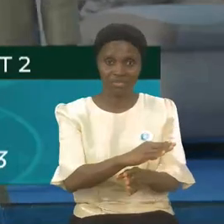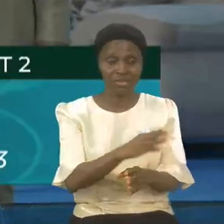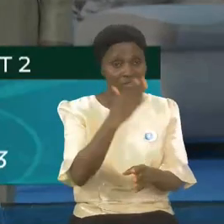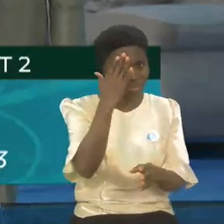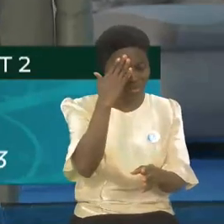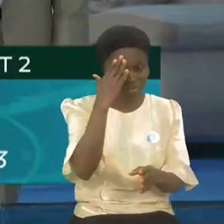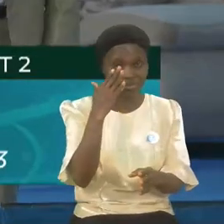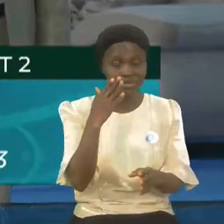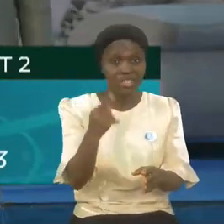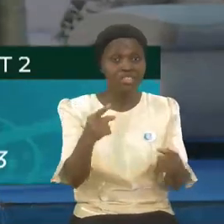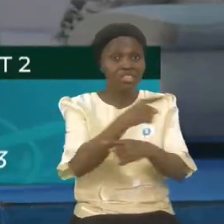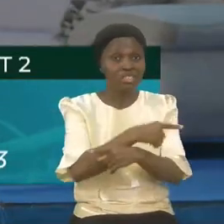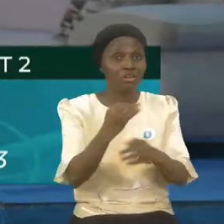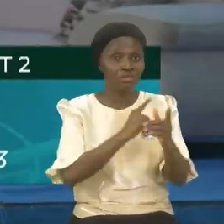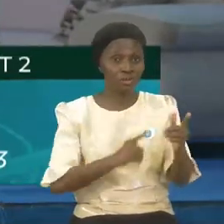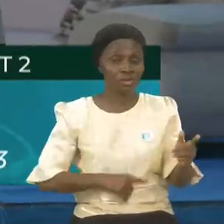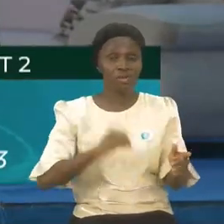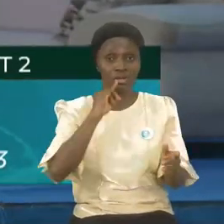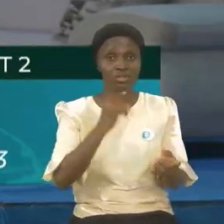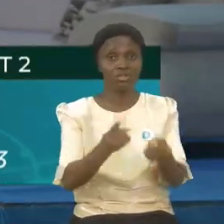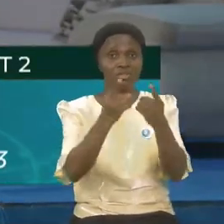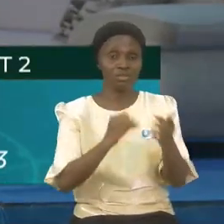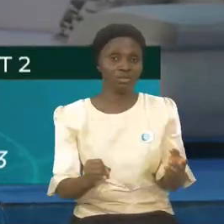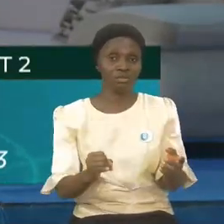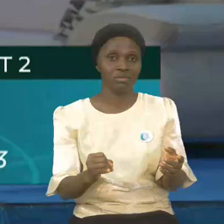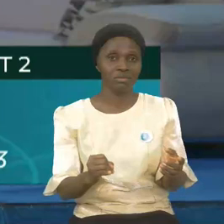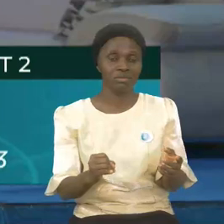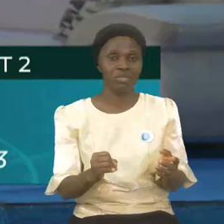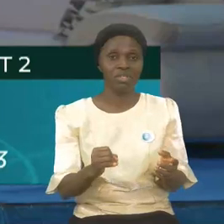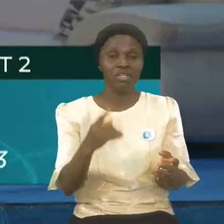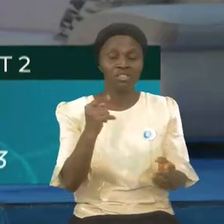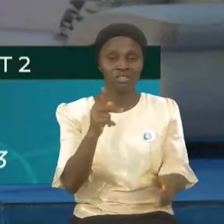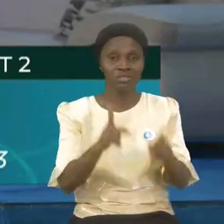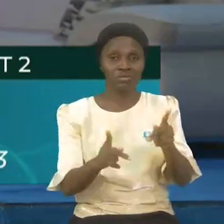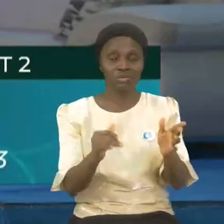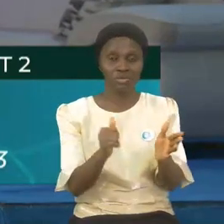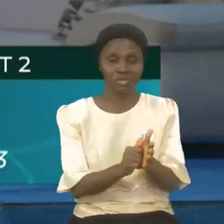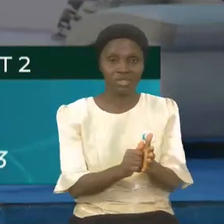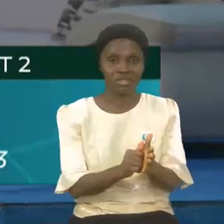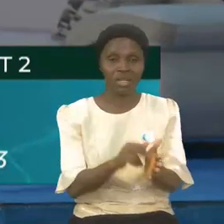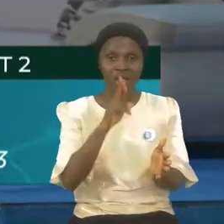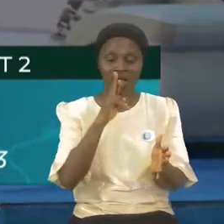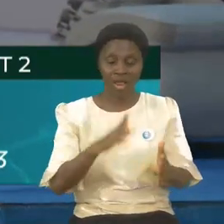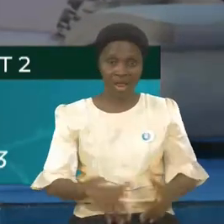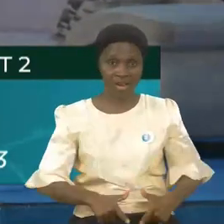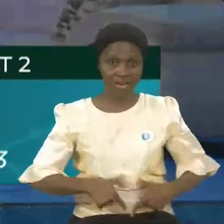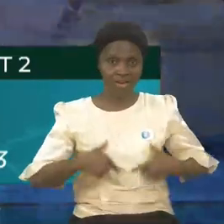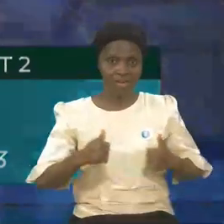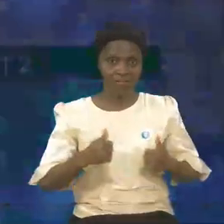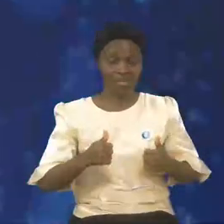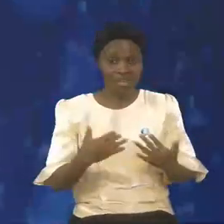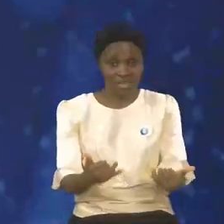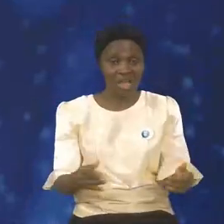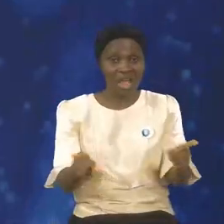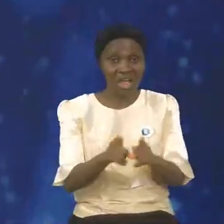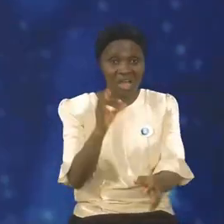viendra ceux qui vivent maintenant comme il n'y a pas de jeu de jugement et vive comme rien ne va